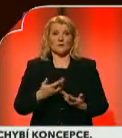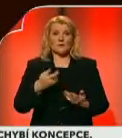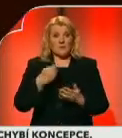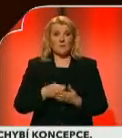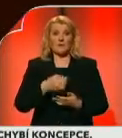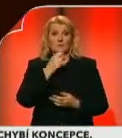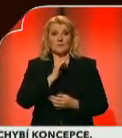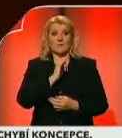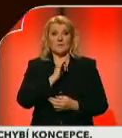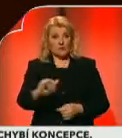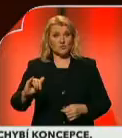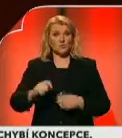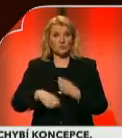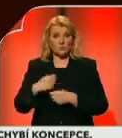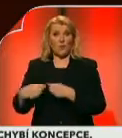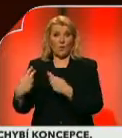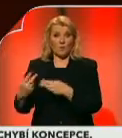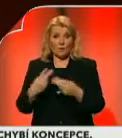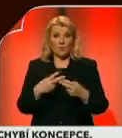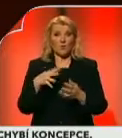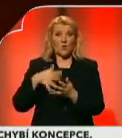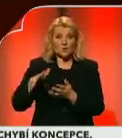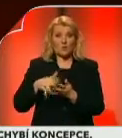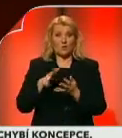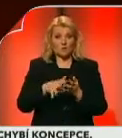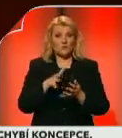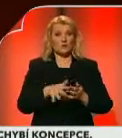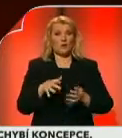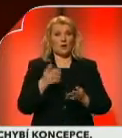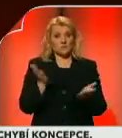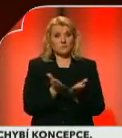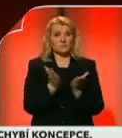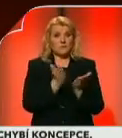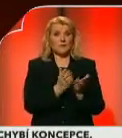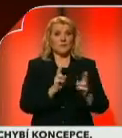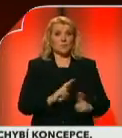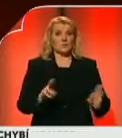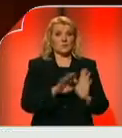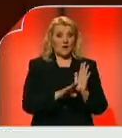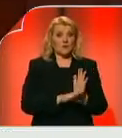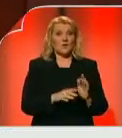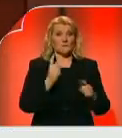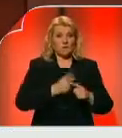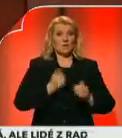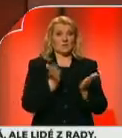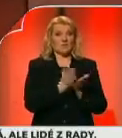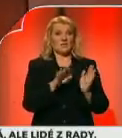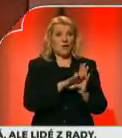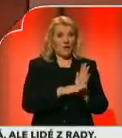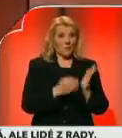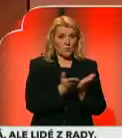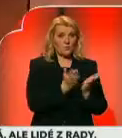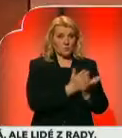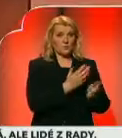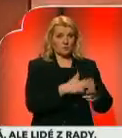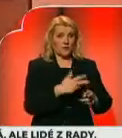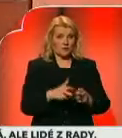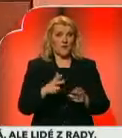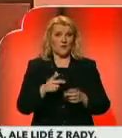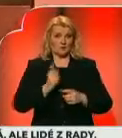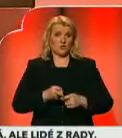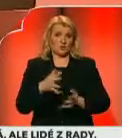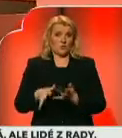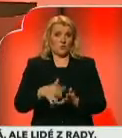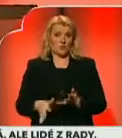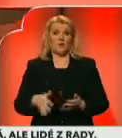těchto kroků bylo prověřováno, jaký je soulad s ústavním pořádkem a s ostatními zákony, tak nelze